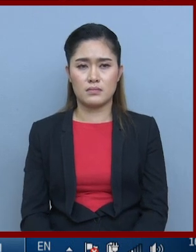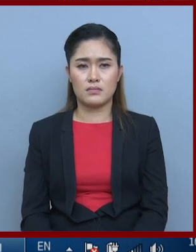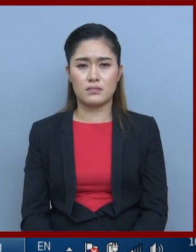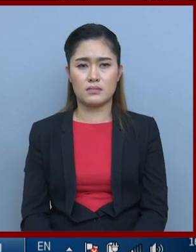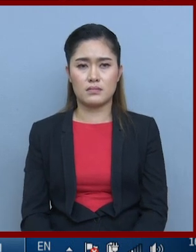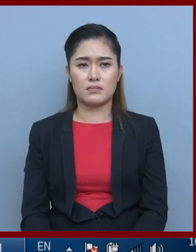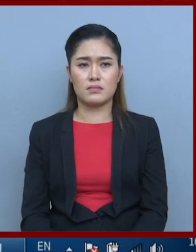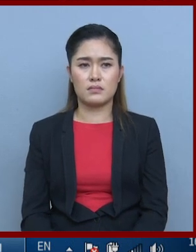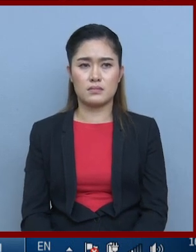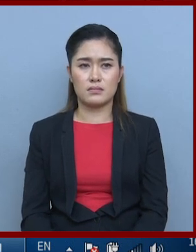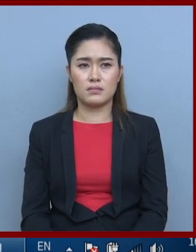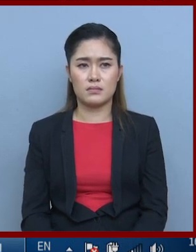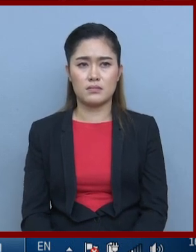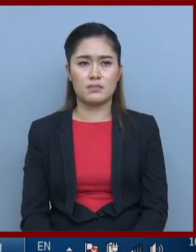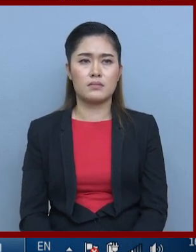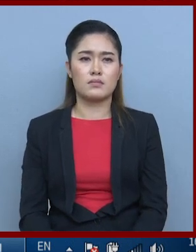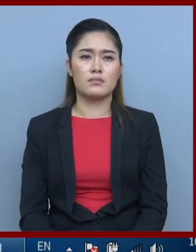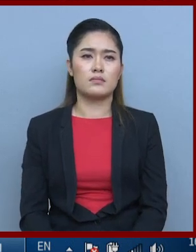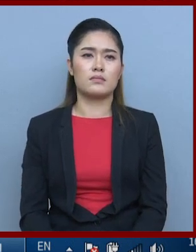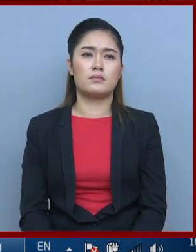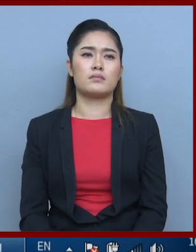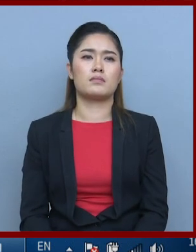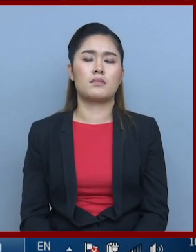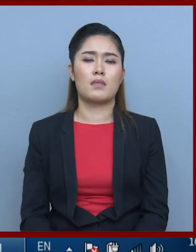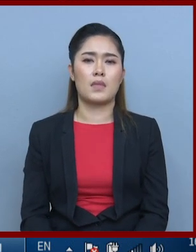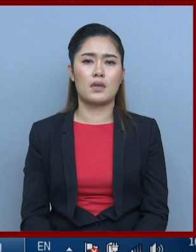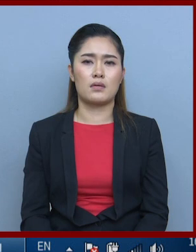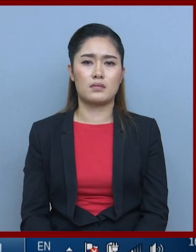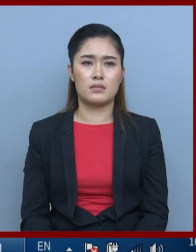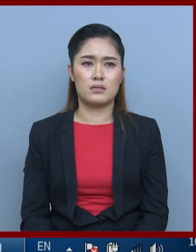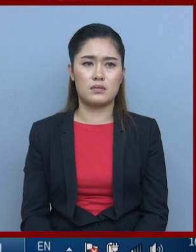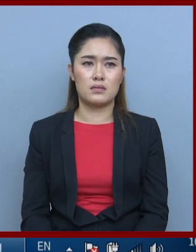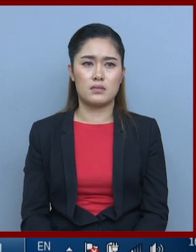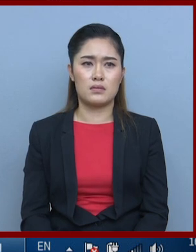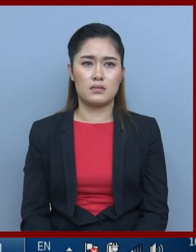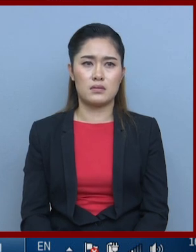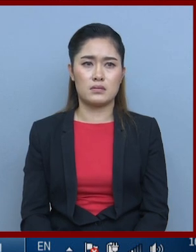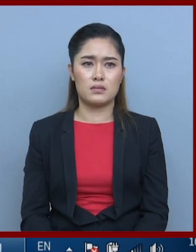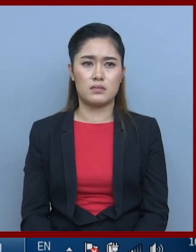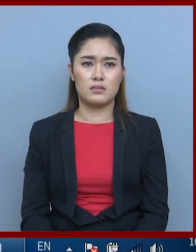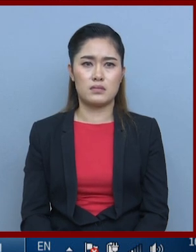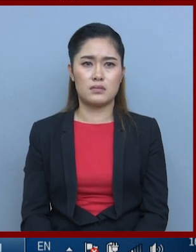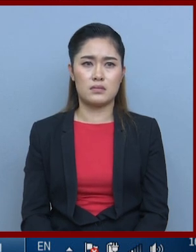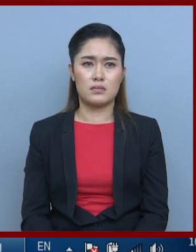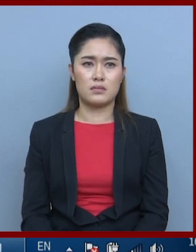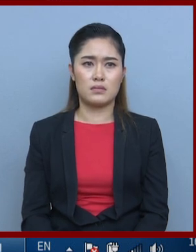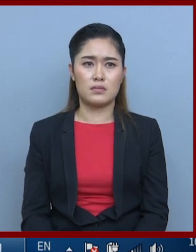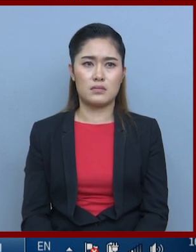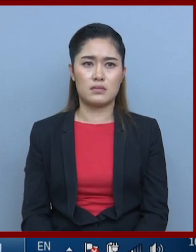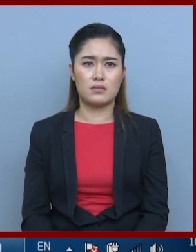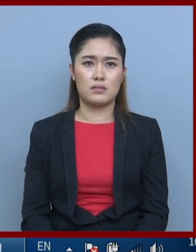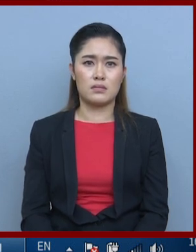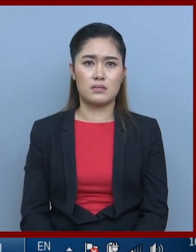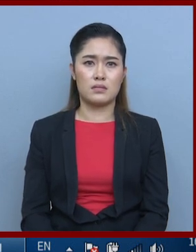สกอร์ทูอินเป็นสับต่อไปส